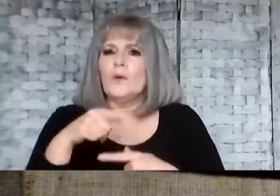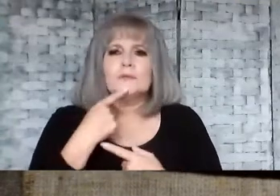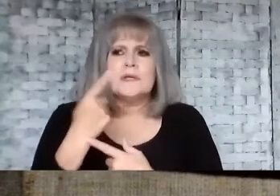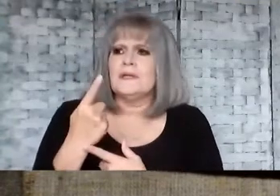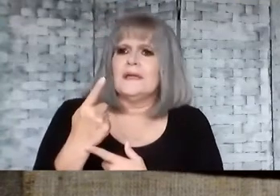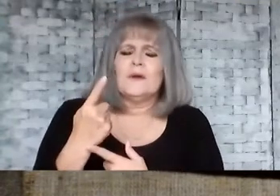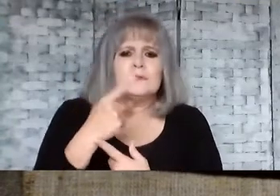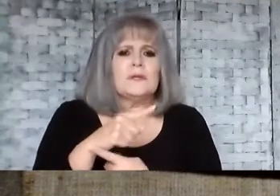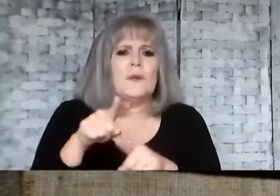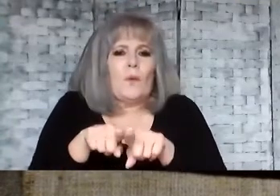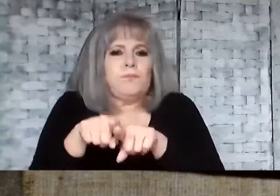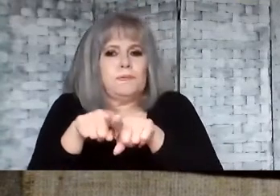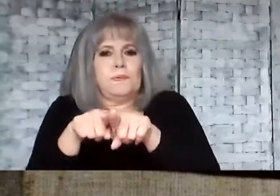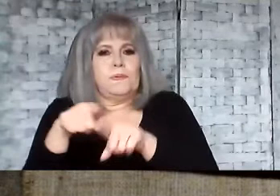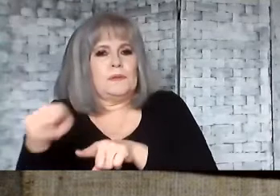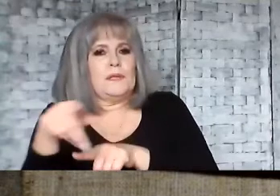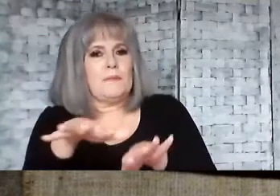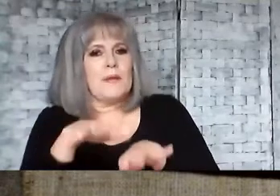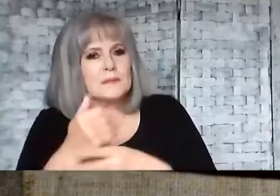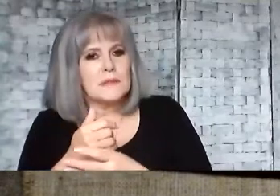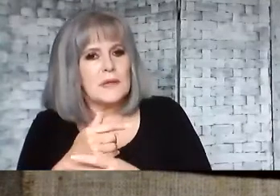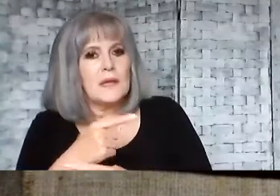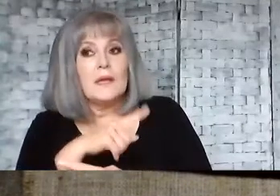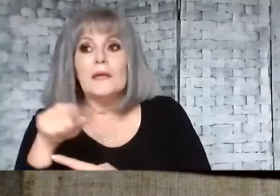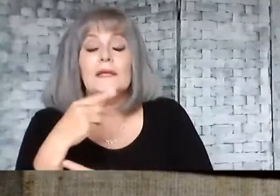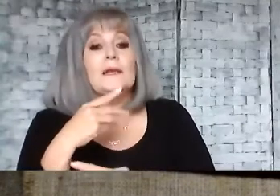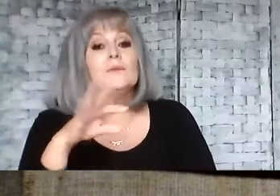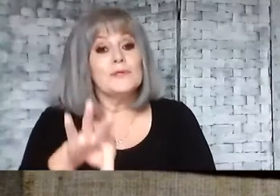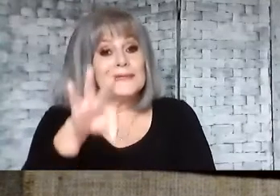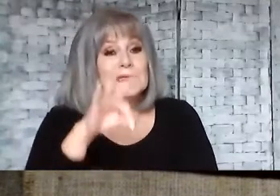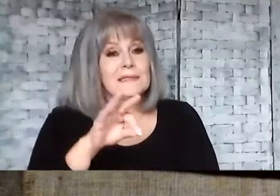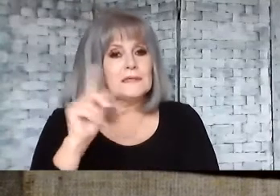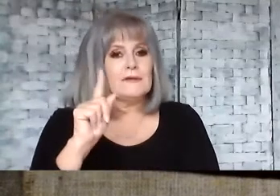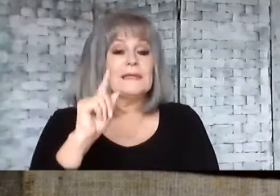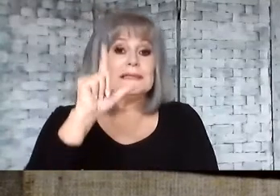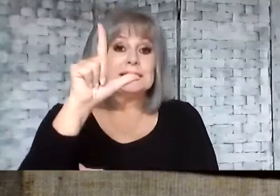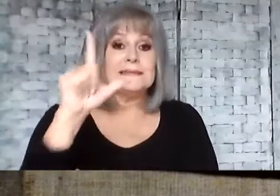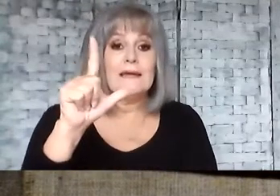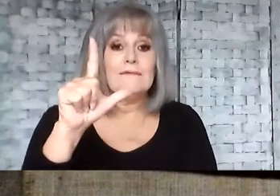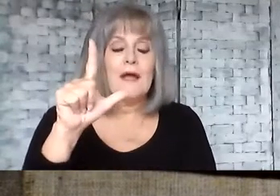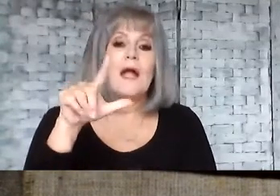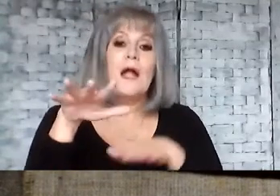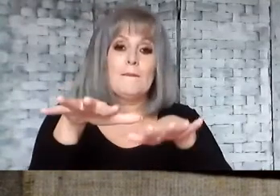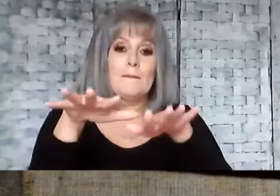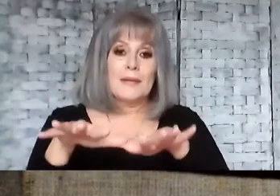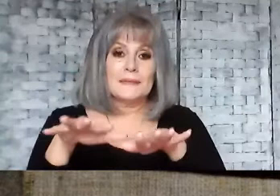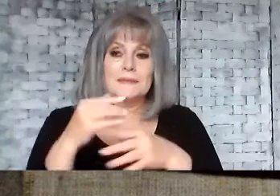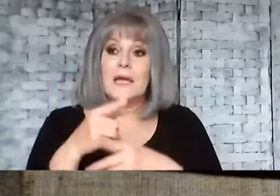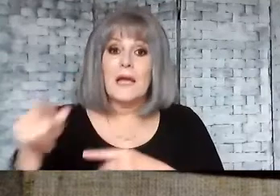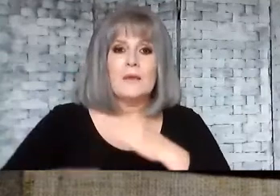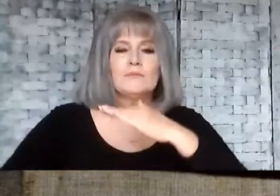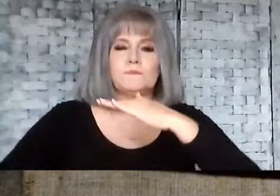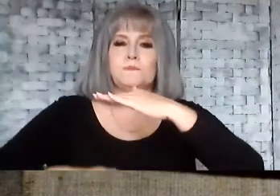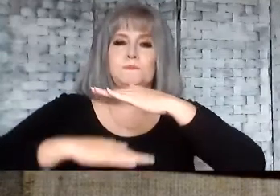vertel om die tafels te bedien nie. Wat julle moet doen is kies 7 mense en hulle moet vol van die